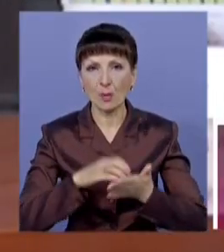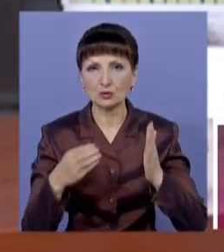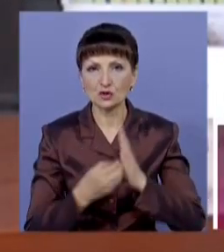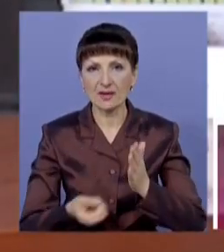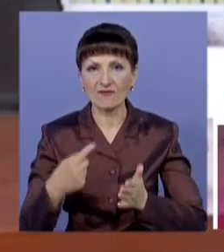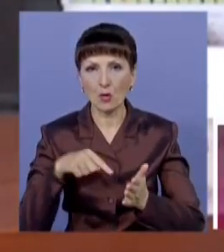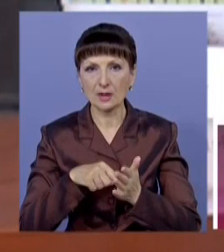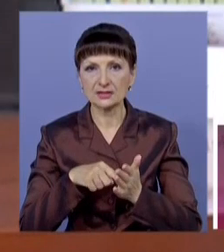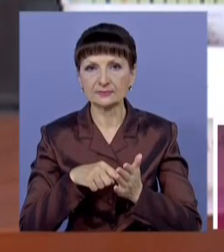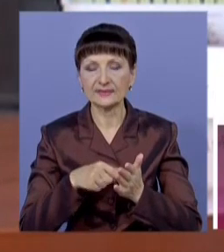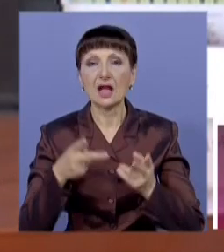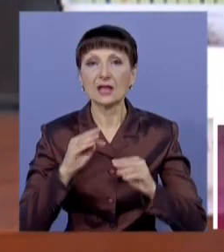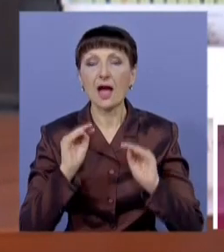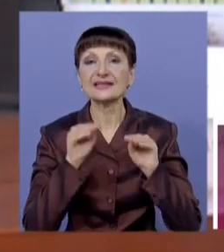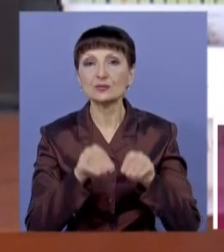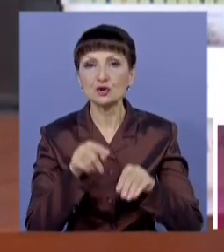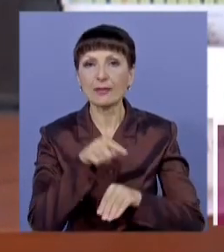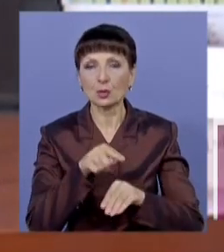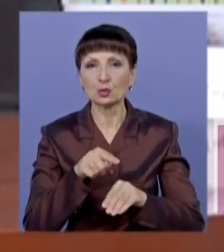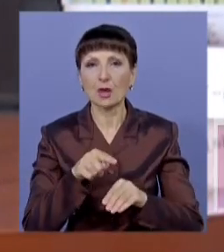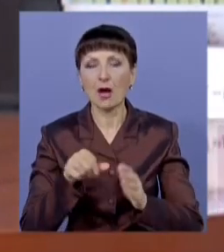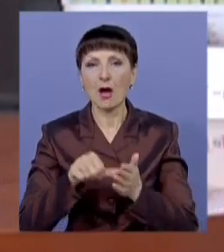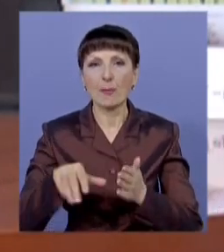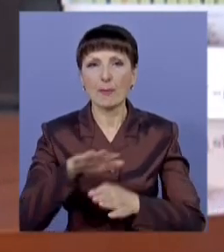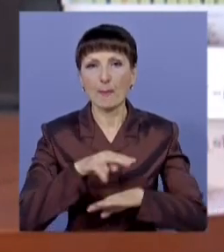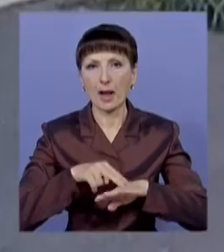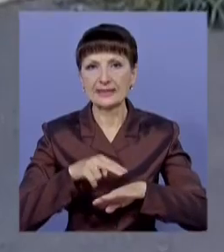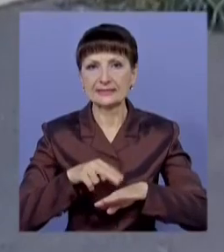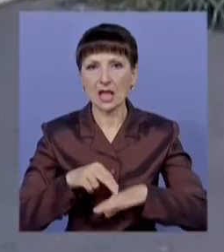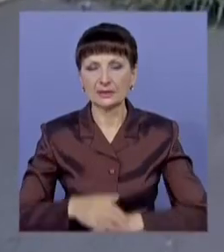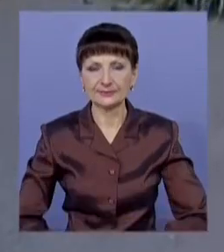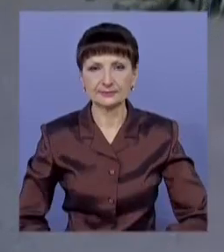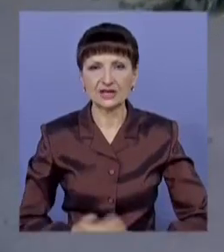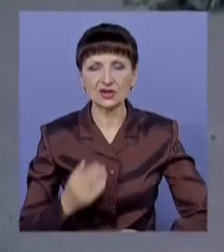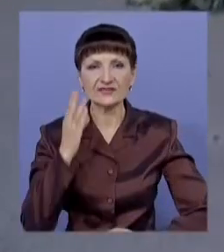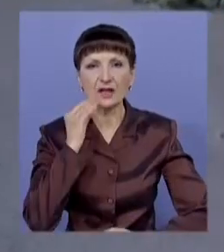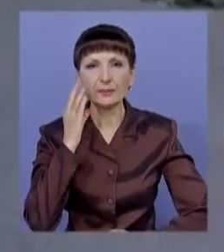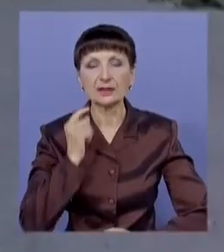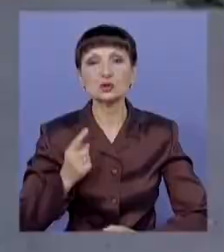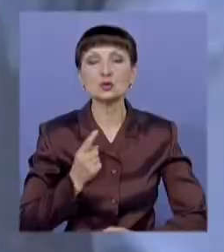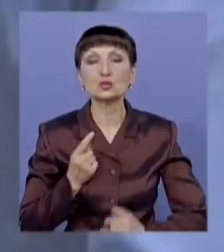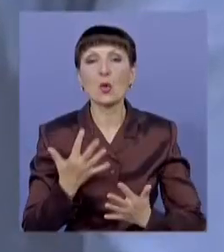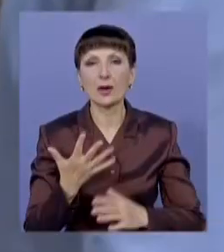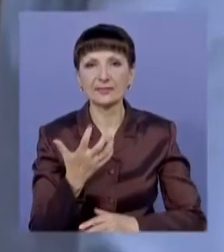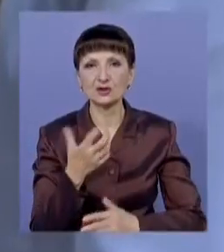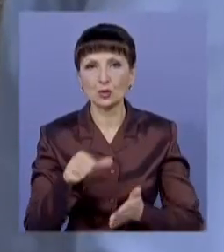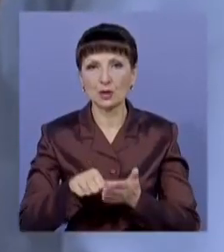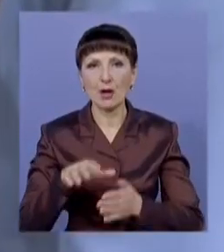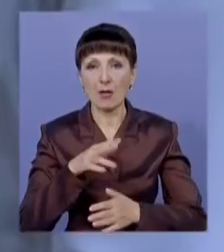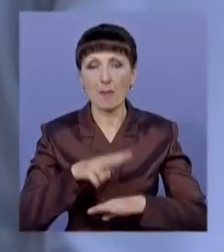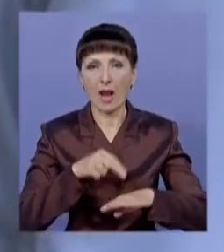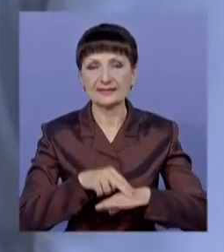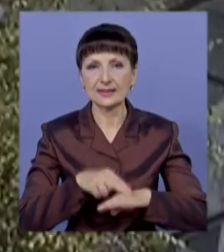городе для размещения участковых пунктов полиции. Сейчас в Алматы несут службу более 500 участковых.